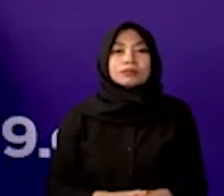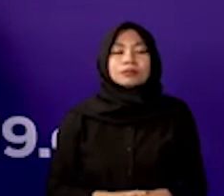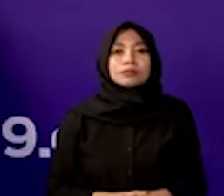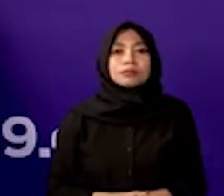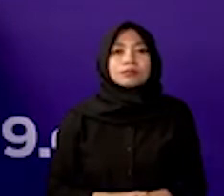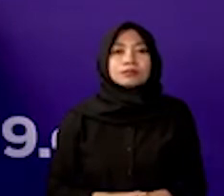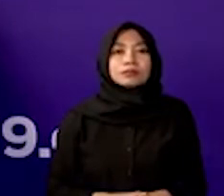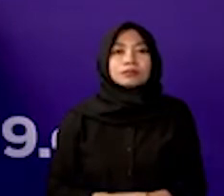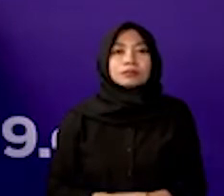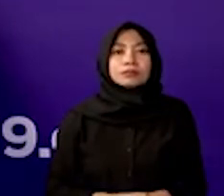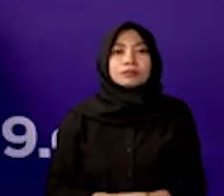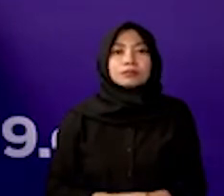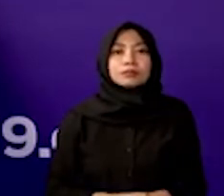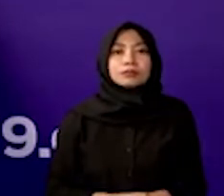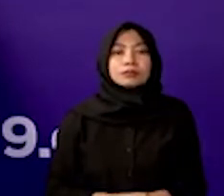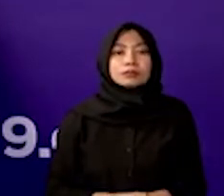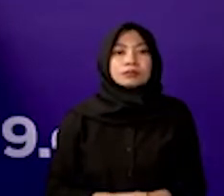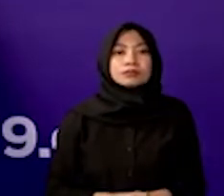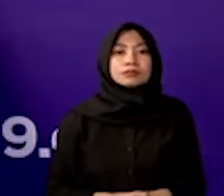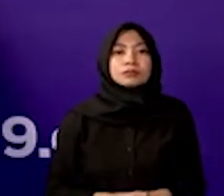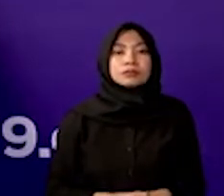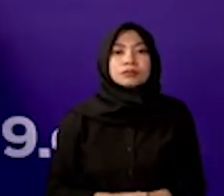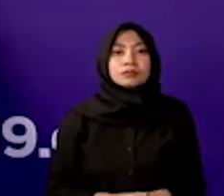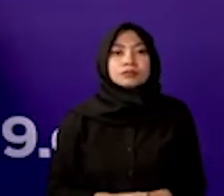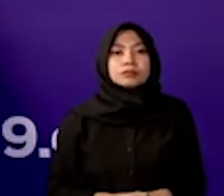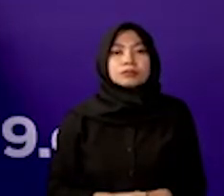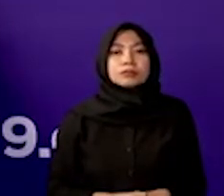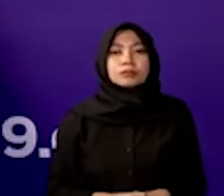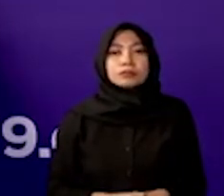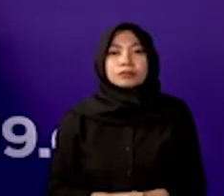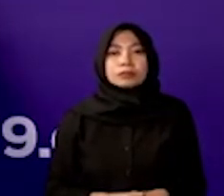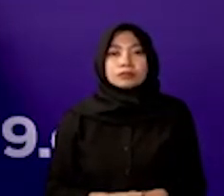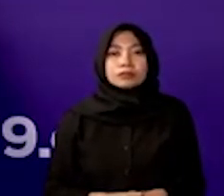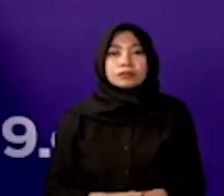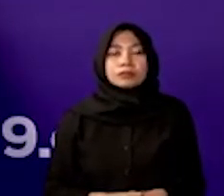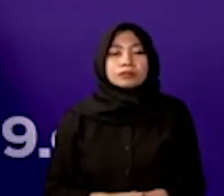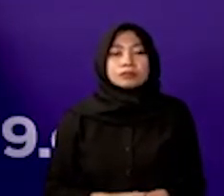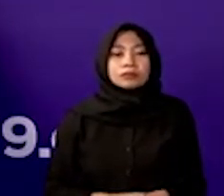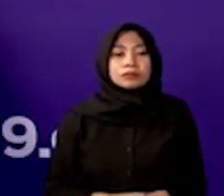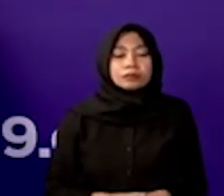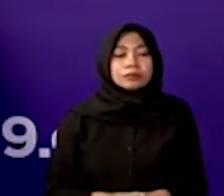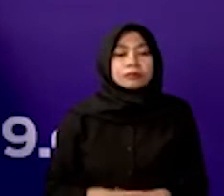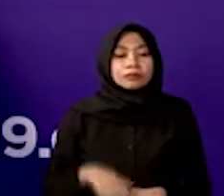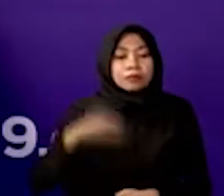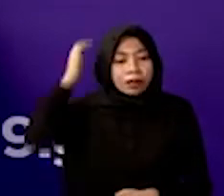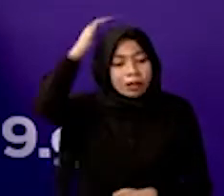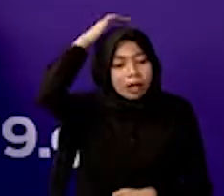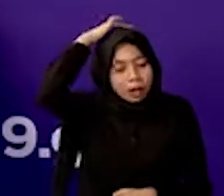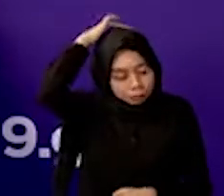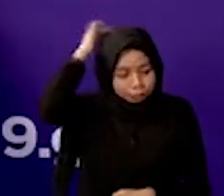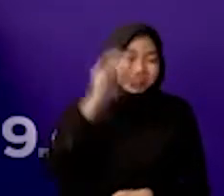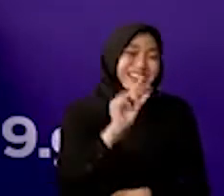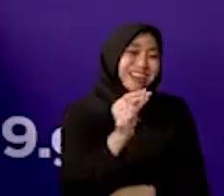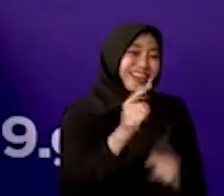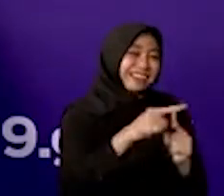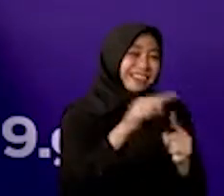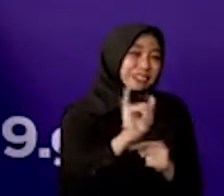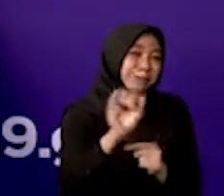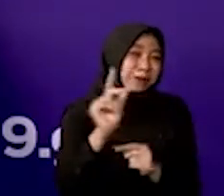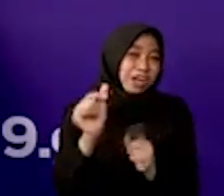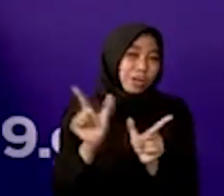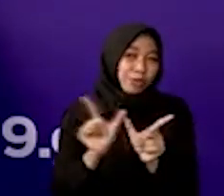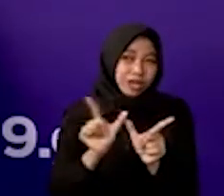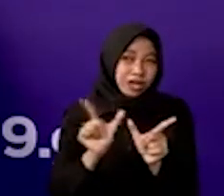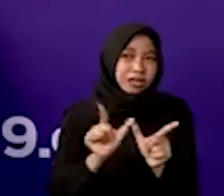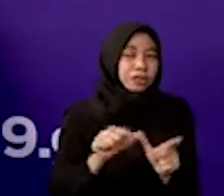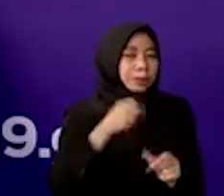kemudian juga kita meminta kepada seluruh pimpinan bahkan sampai dengan tingkat RT RW untuk